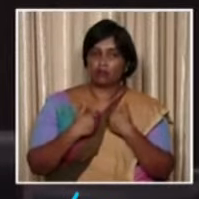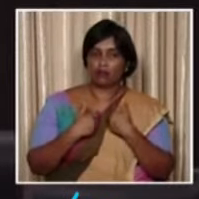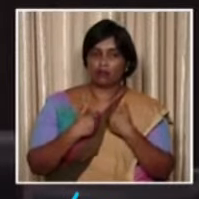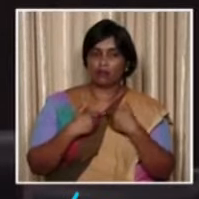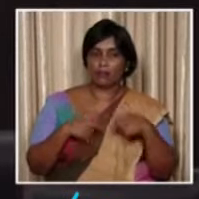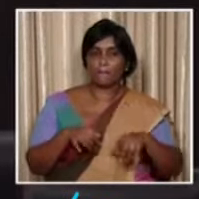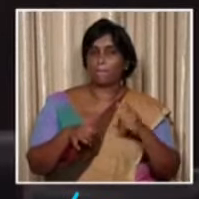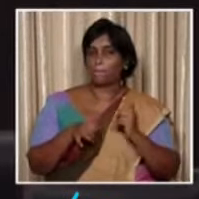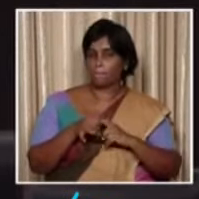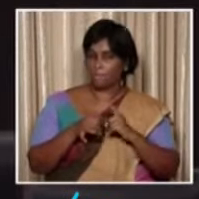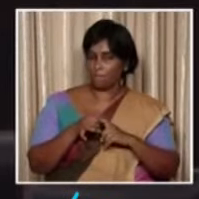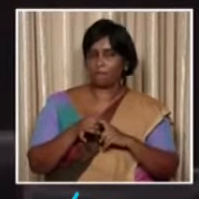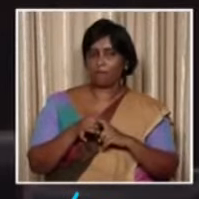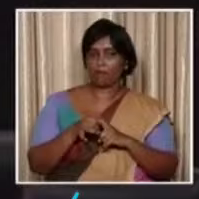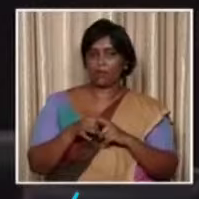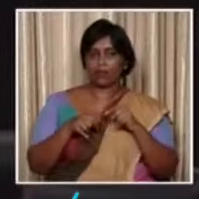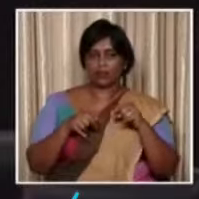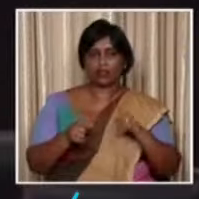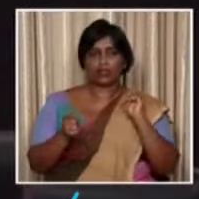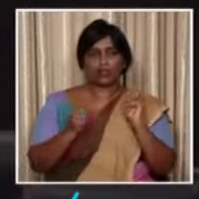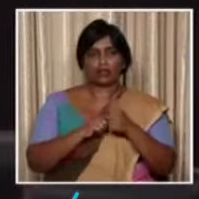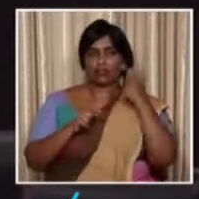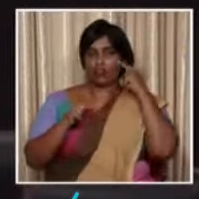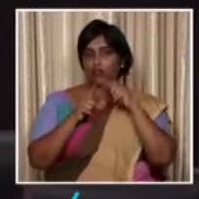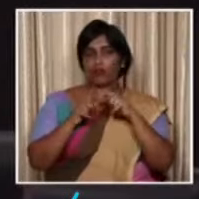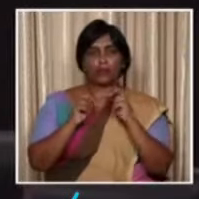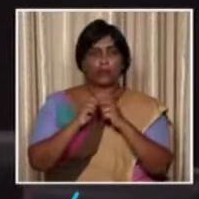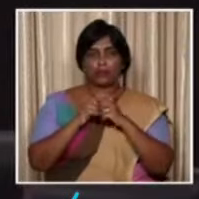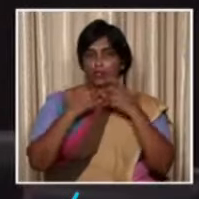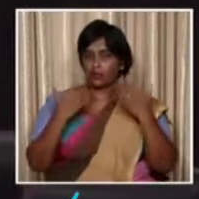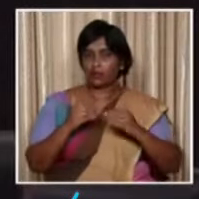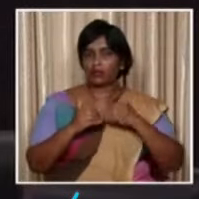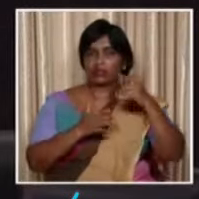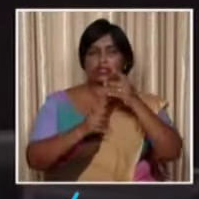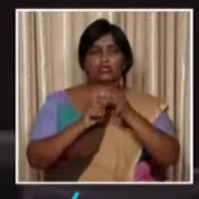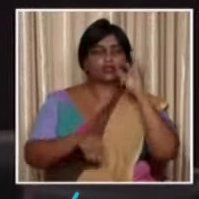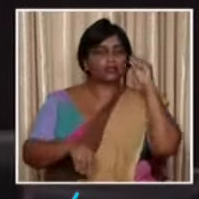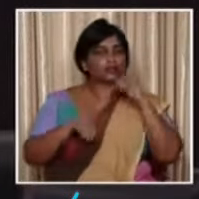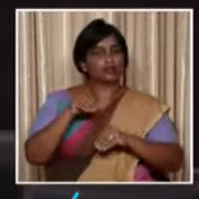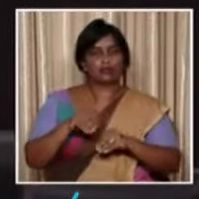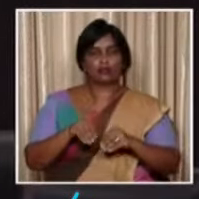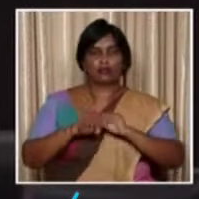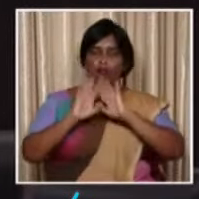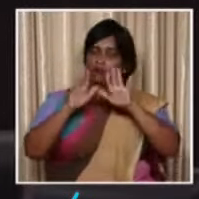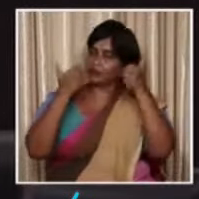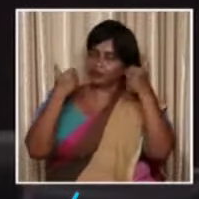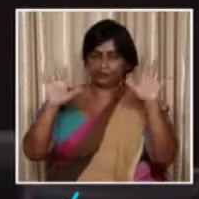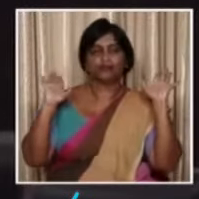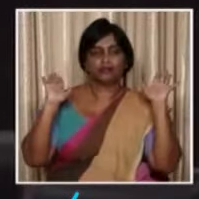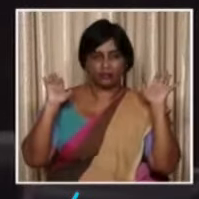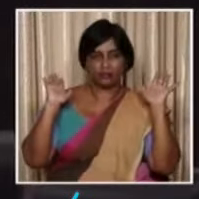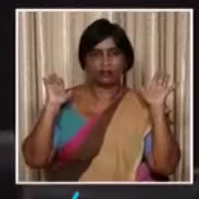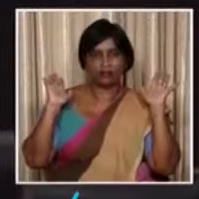මේ ප්‍රශ්නය දැන් මේ ක්‍රිකට් එකේ ප්‍රශ්න ඉවරුනේ නැත්තම් ඊළඟ ජනාධිපතිවරණය කොහොමත් ඉවර කරනවා